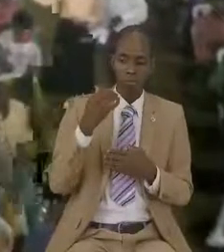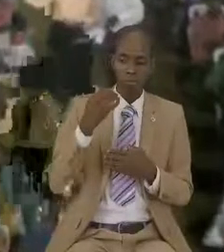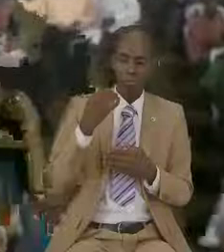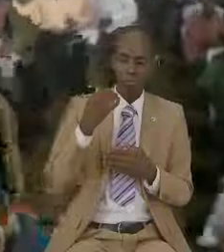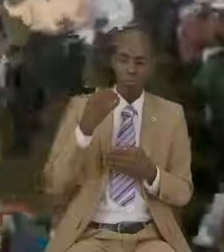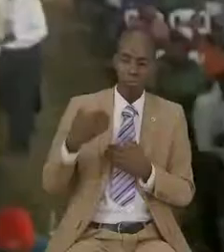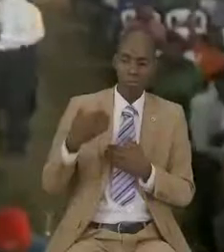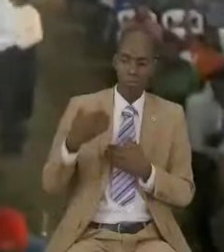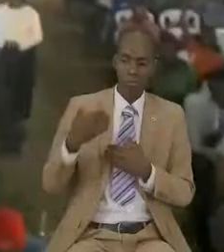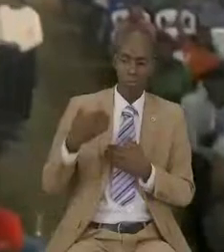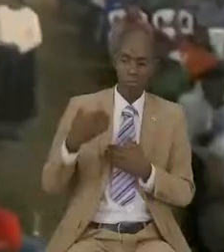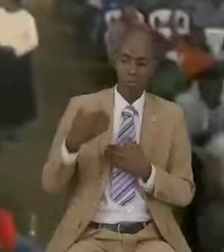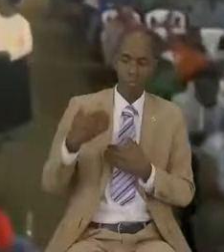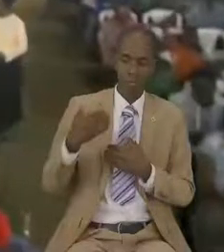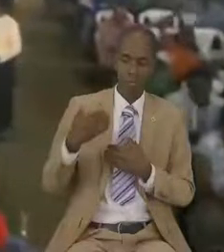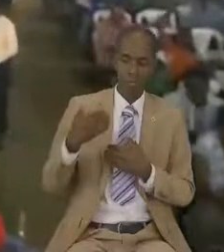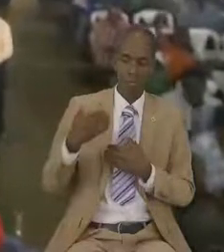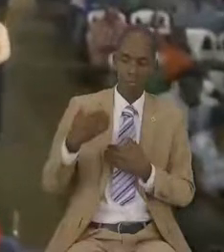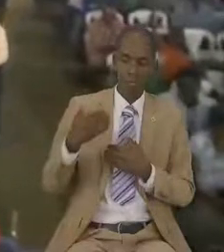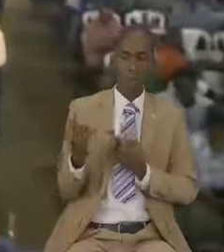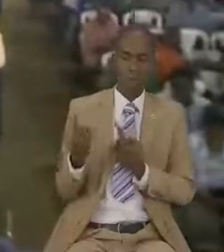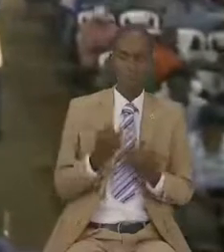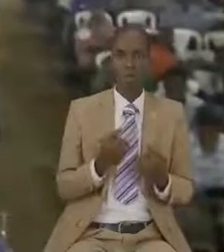L'homme de Dieu revient à patienter.